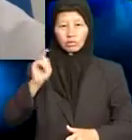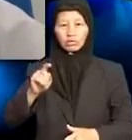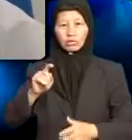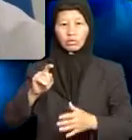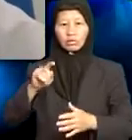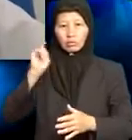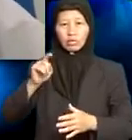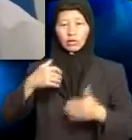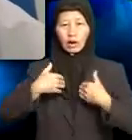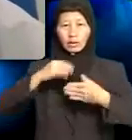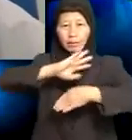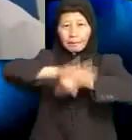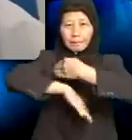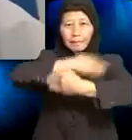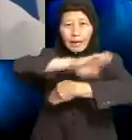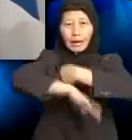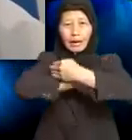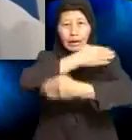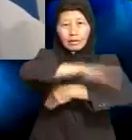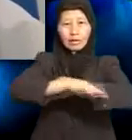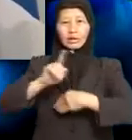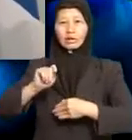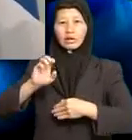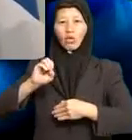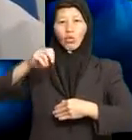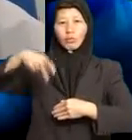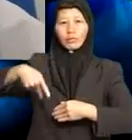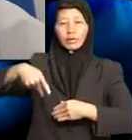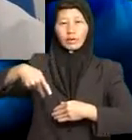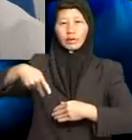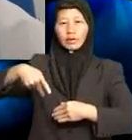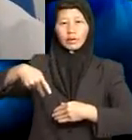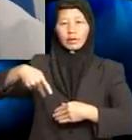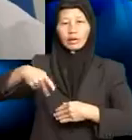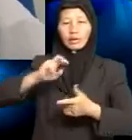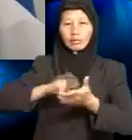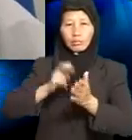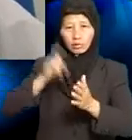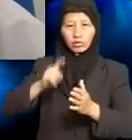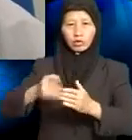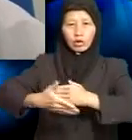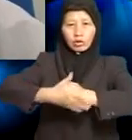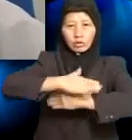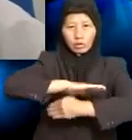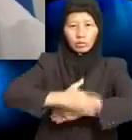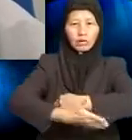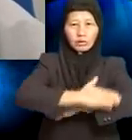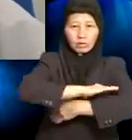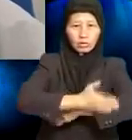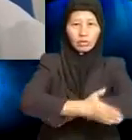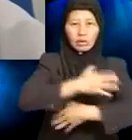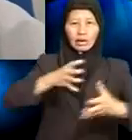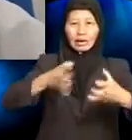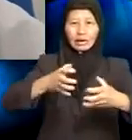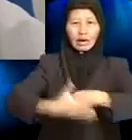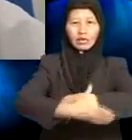perubatan kita panggil plaster of Paris, POP, ataupun dari segi orang umum ni dia kata kena pakai simen. Jadi bila pakai simen ni,